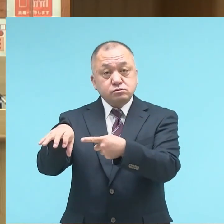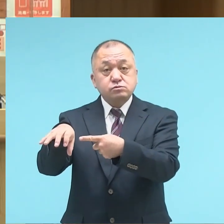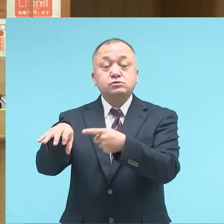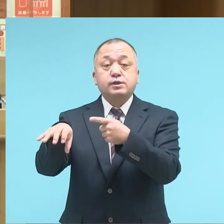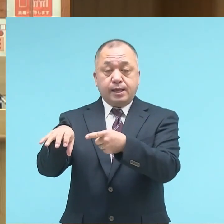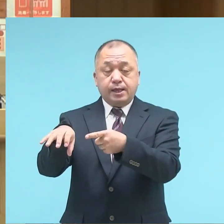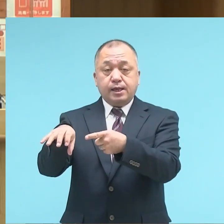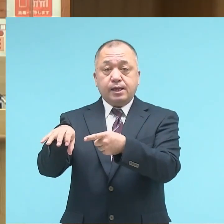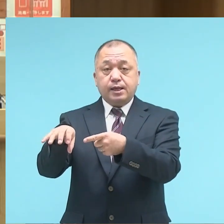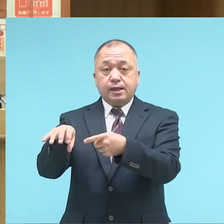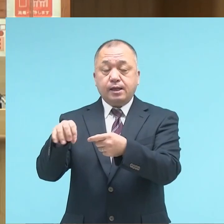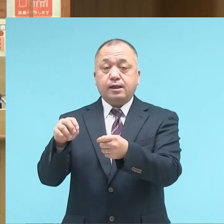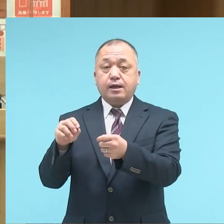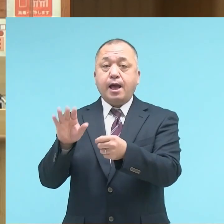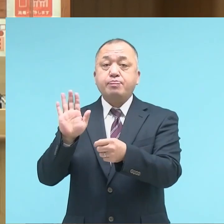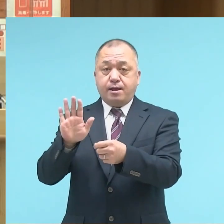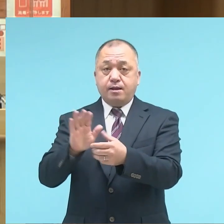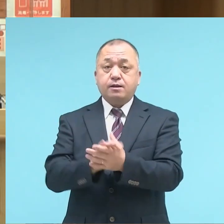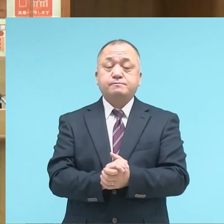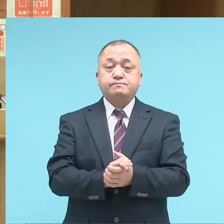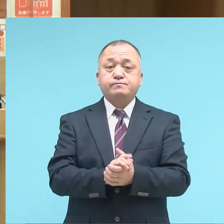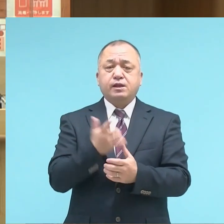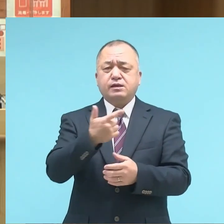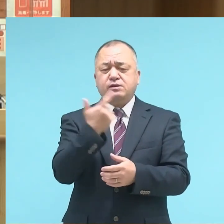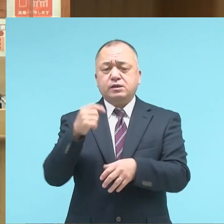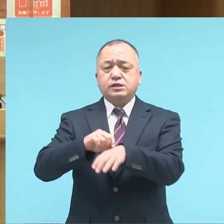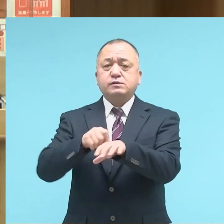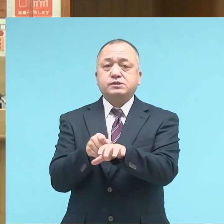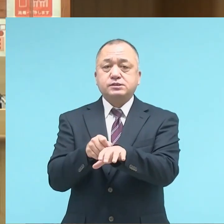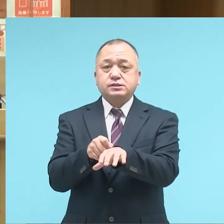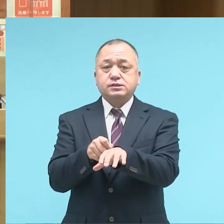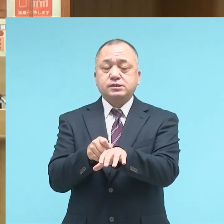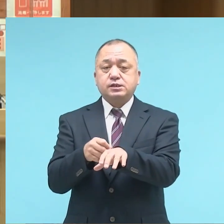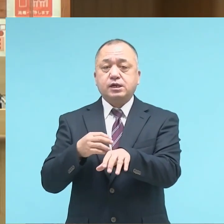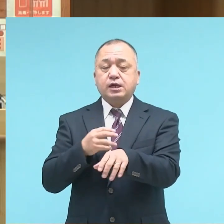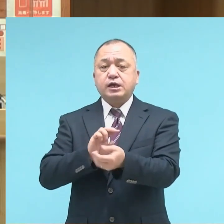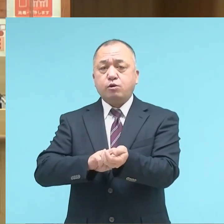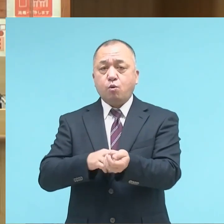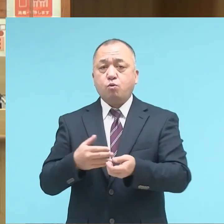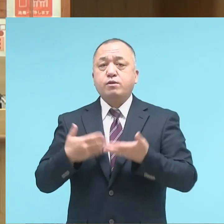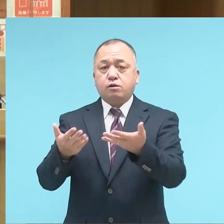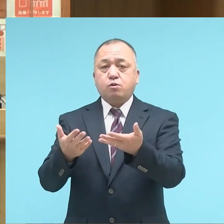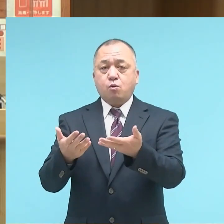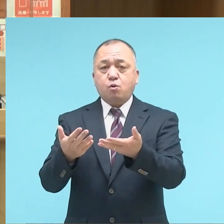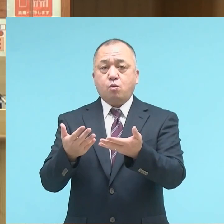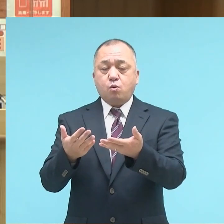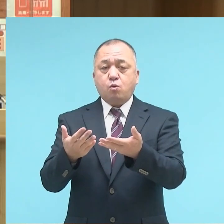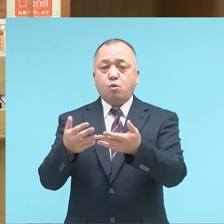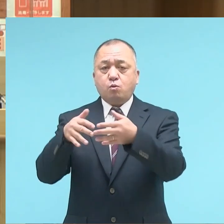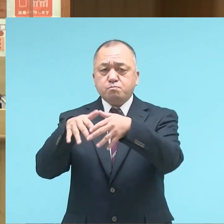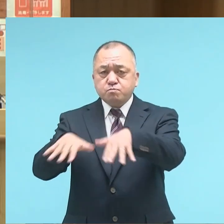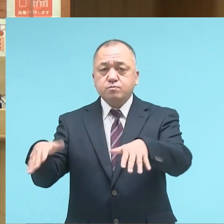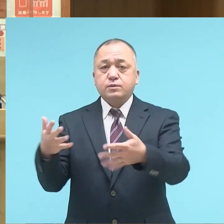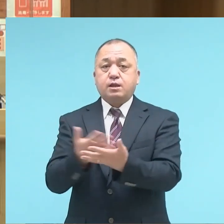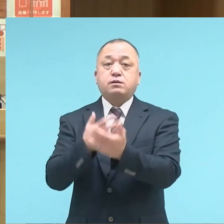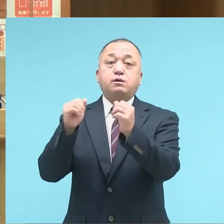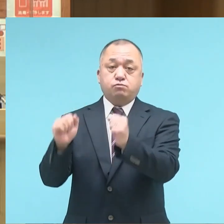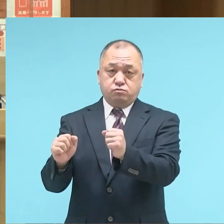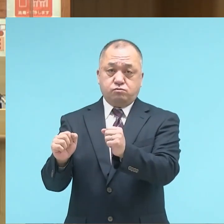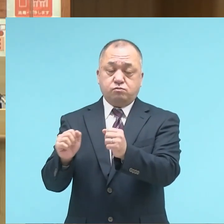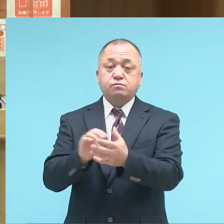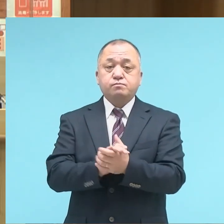大規模なクラスター発生がございまして、非常に厳しい医療提供体制になっているということをご説明させていただきました。ま